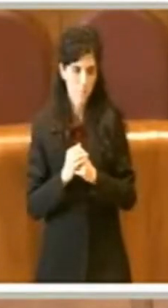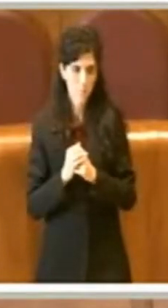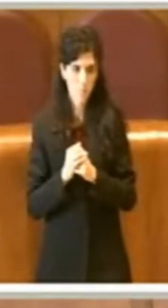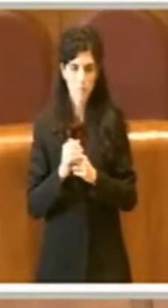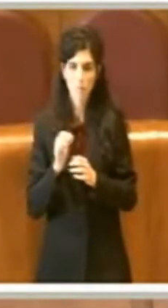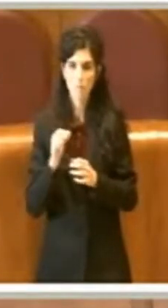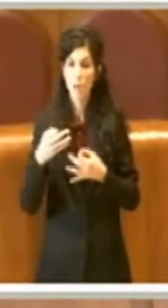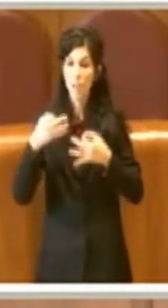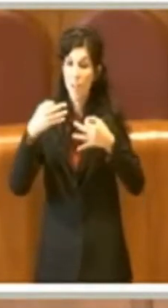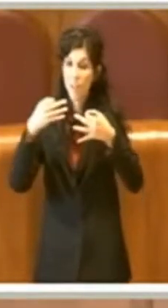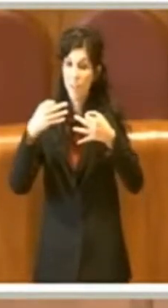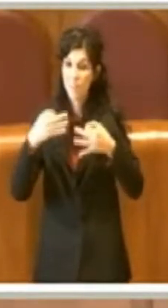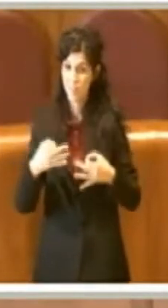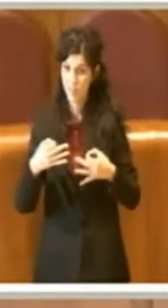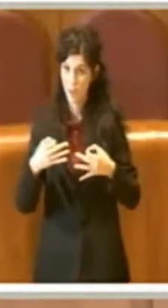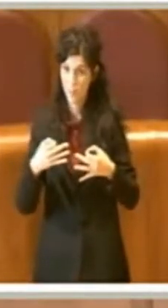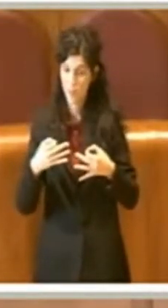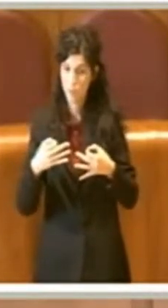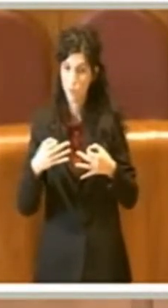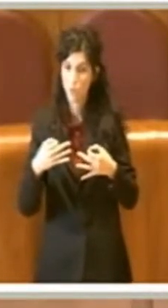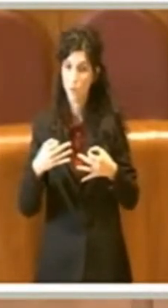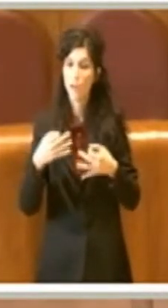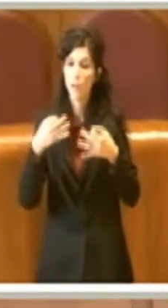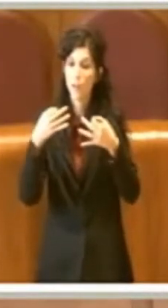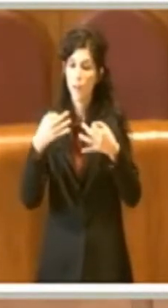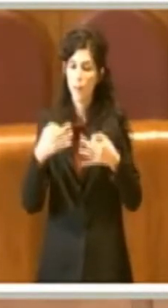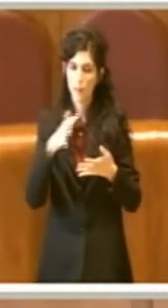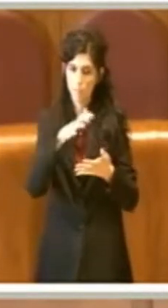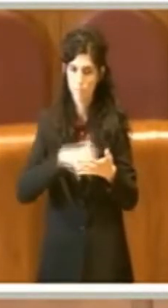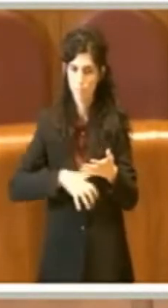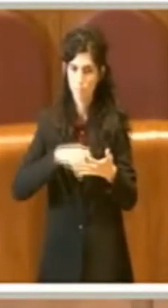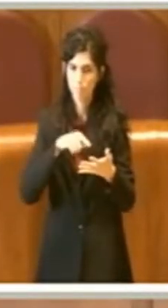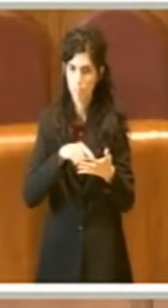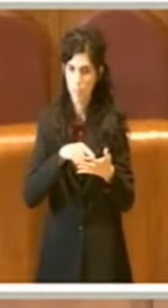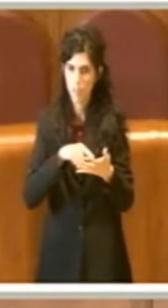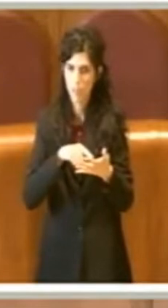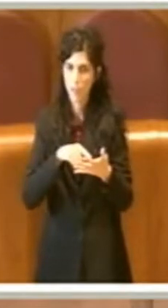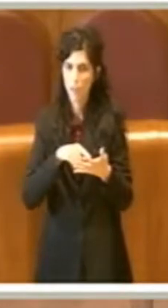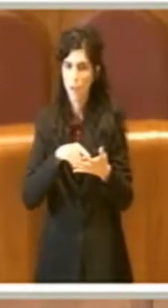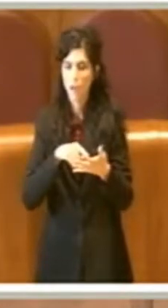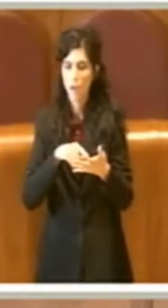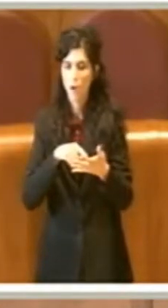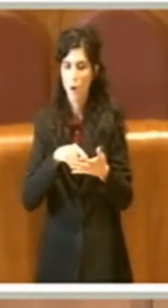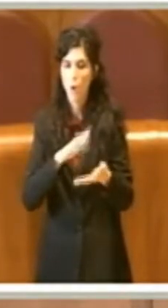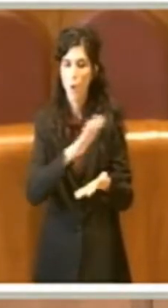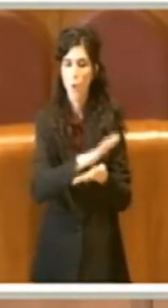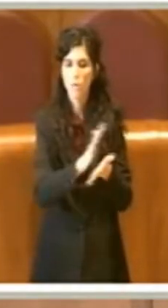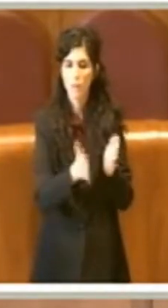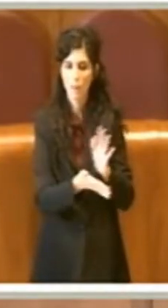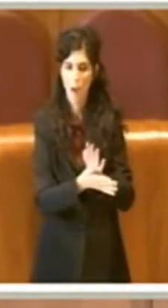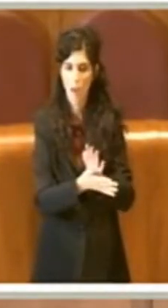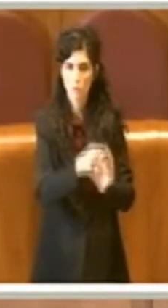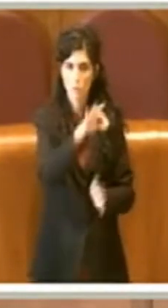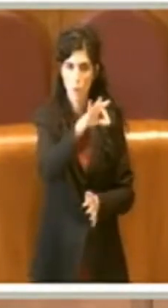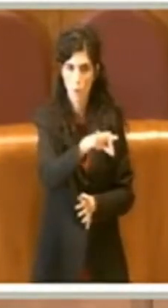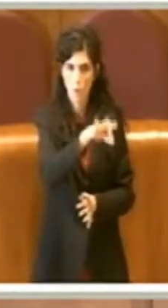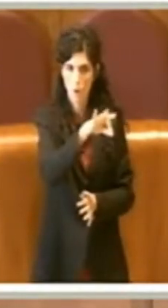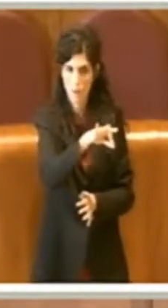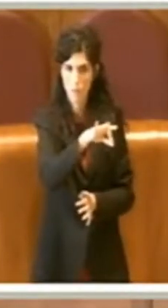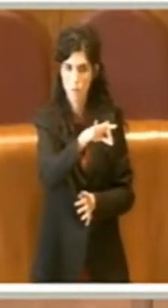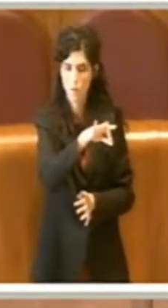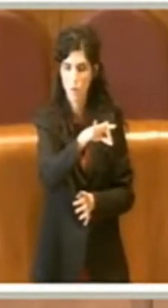determinazioni delle determinazioni appunto di rescindere il contratto di locazione con